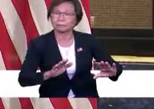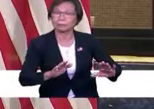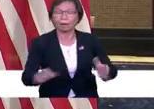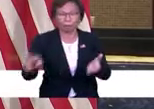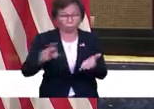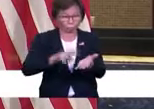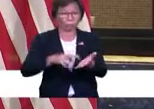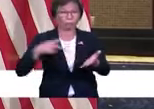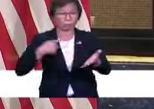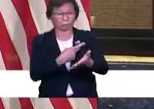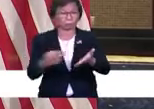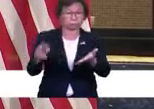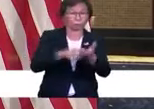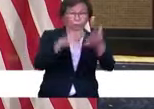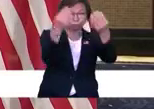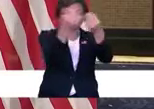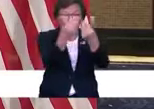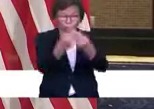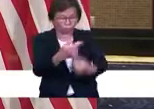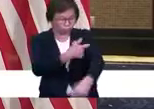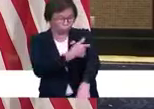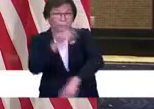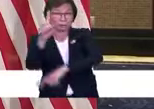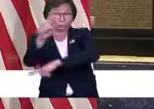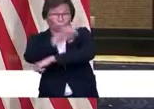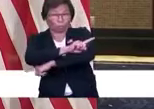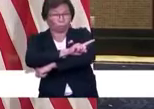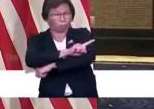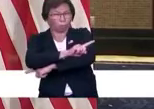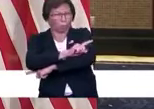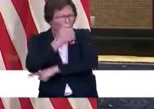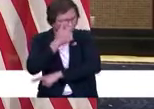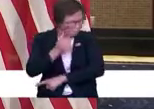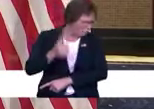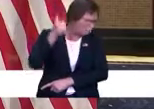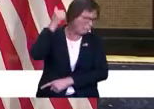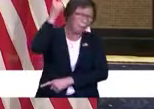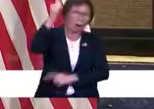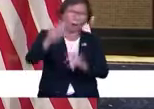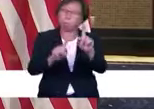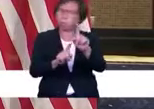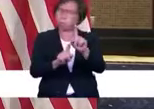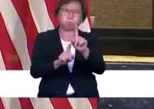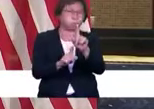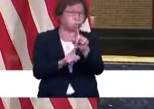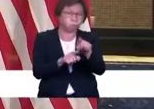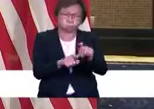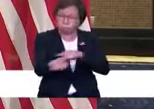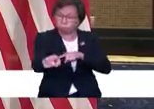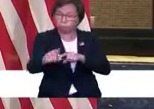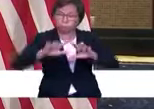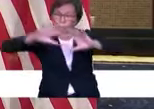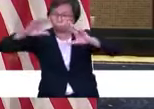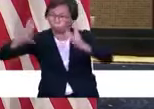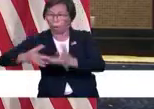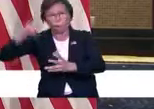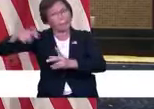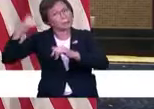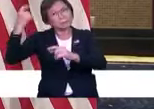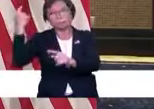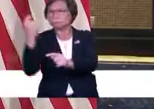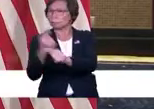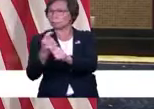the record kita mencatatkan jumlah Beksi nasi harian antar yang tertinggi di dunia dan ini bisti